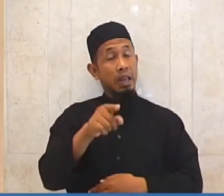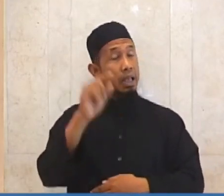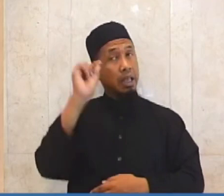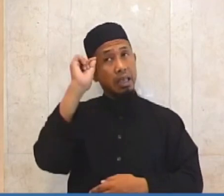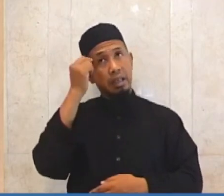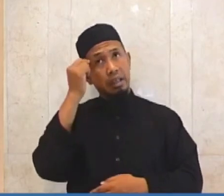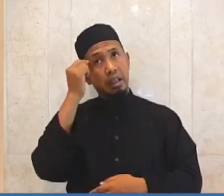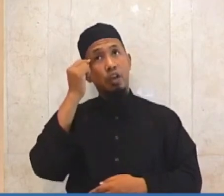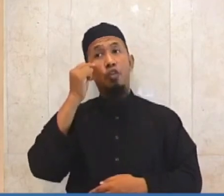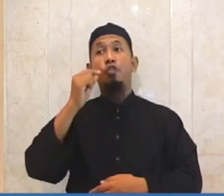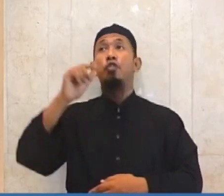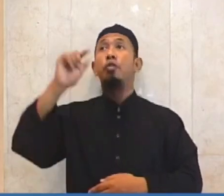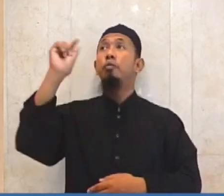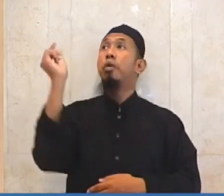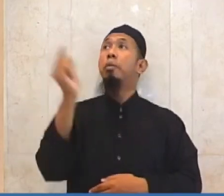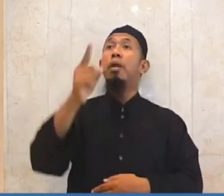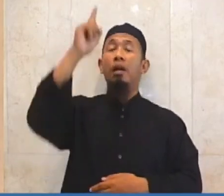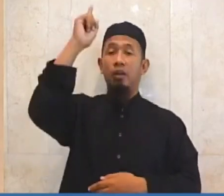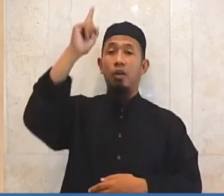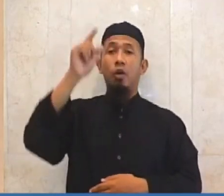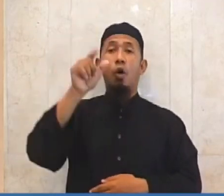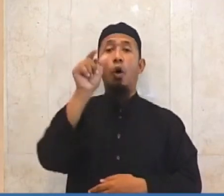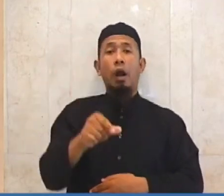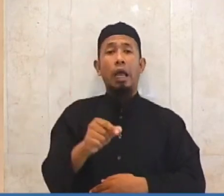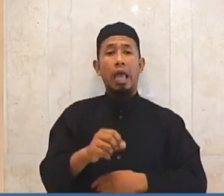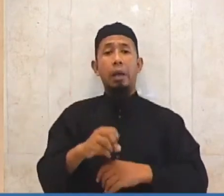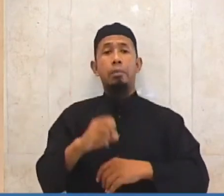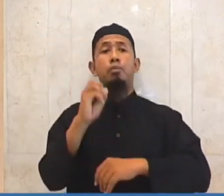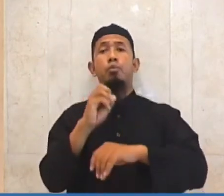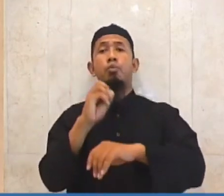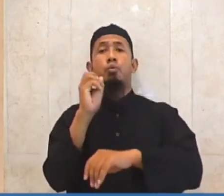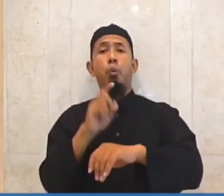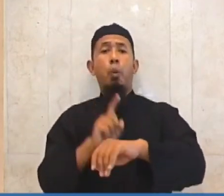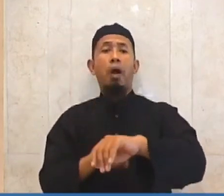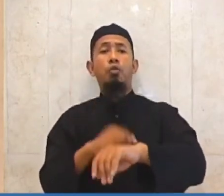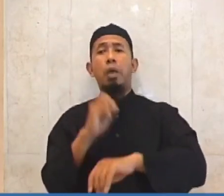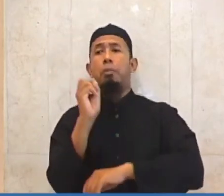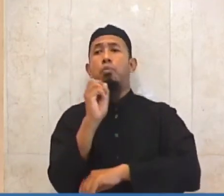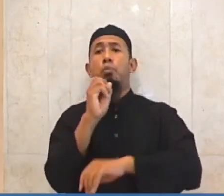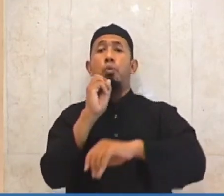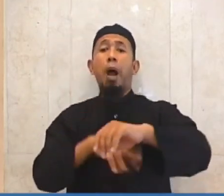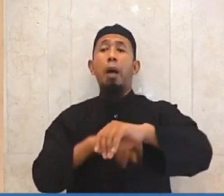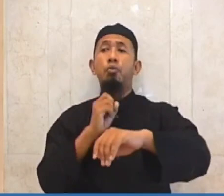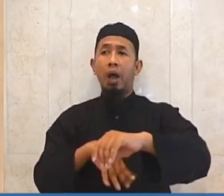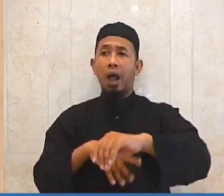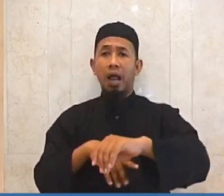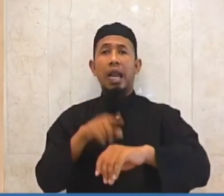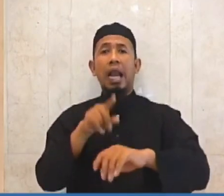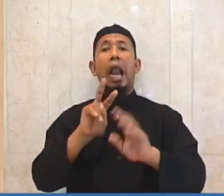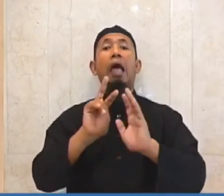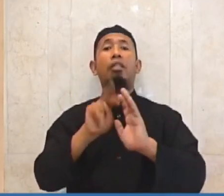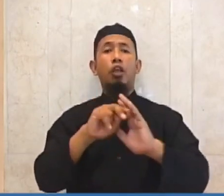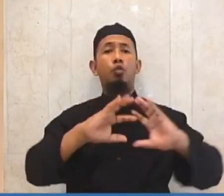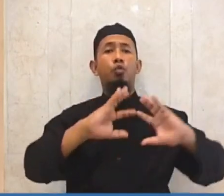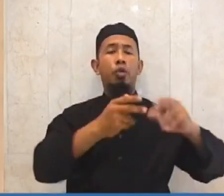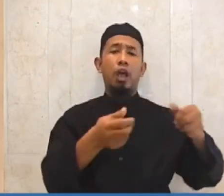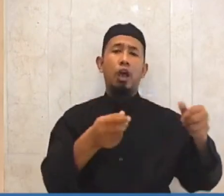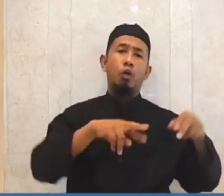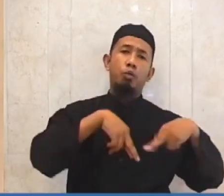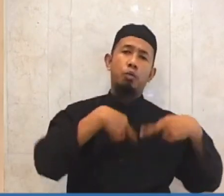taala bahwa orang yang menyia-nyiakan waktu dia akan mengalami kerugian besar dunia dan akhirat